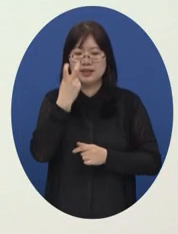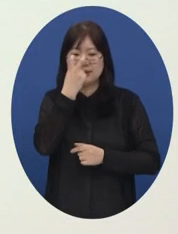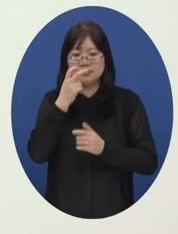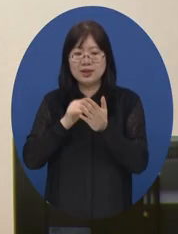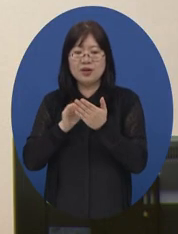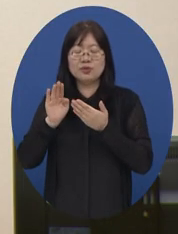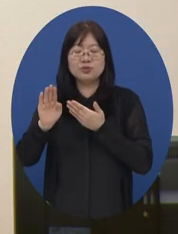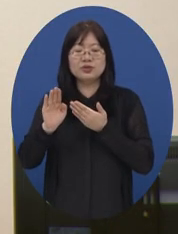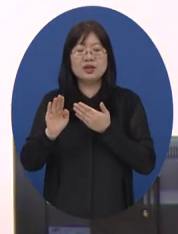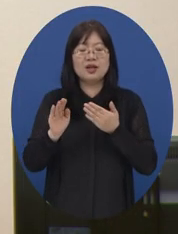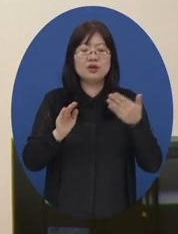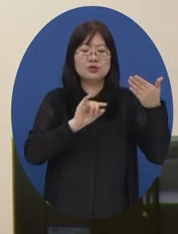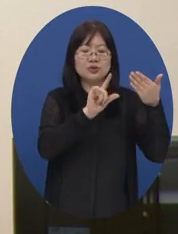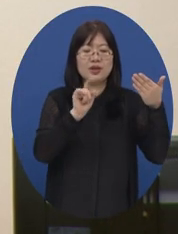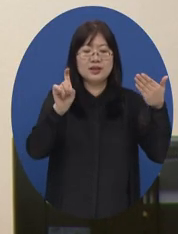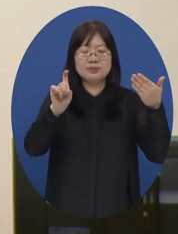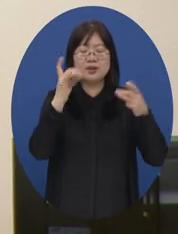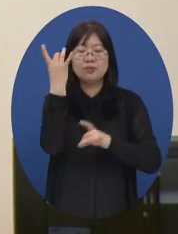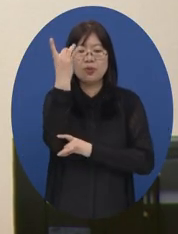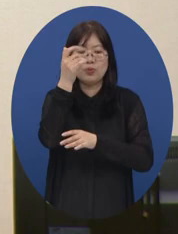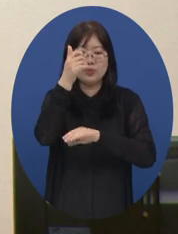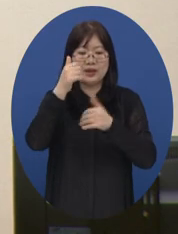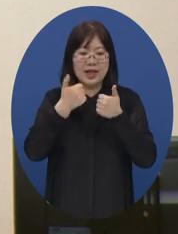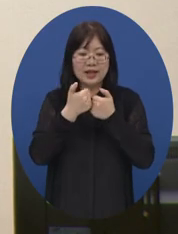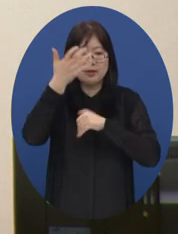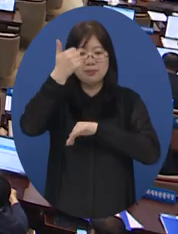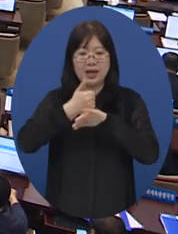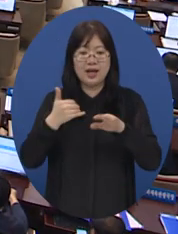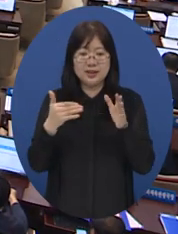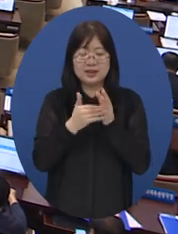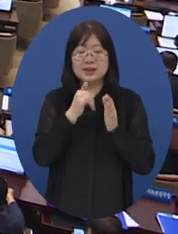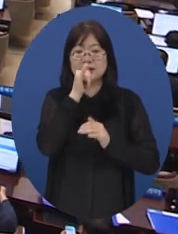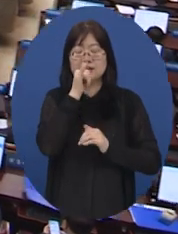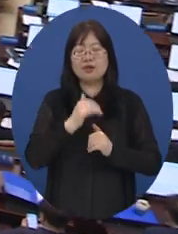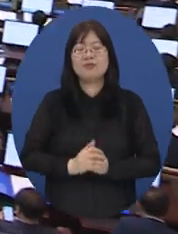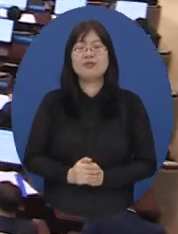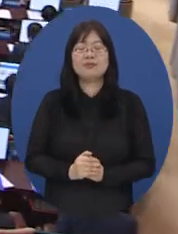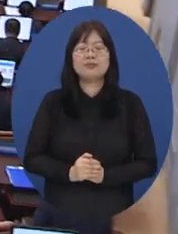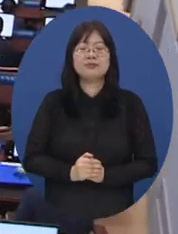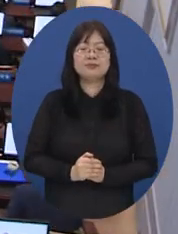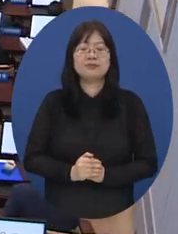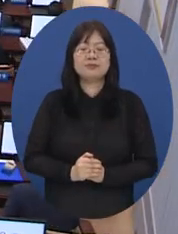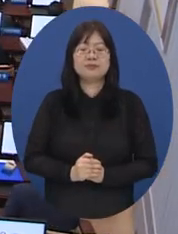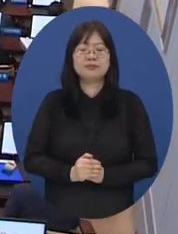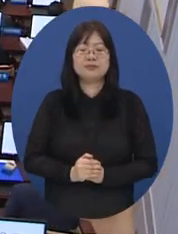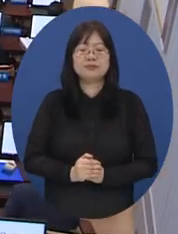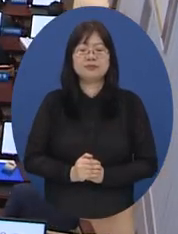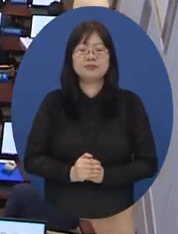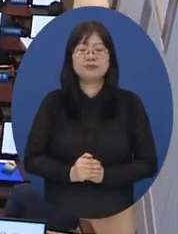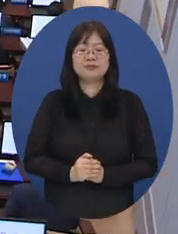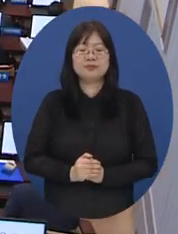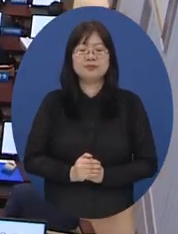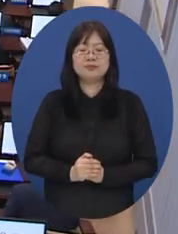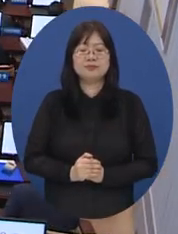한 뒤 다음 달 10일 마지막 본회의를 끝으로 마무리 됩니다 경기 주 칩이 1선 집니다